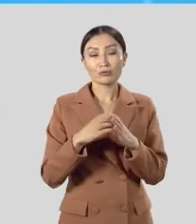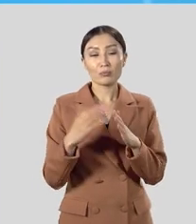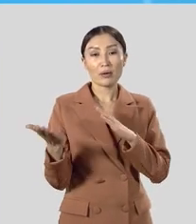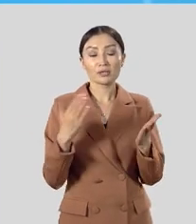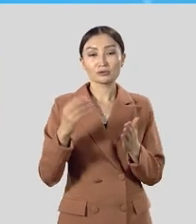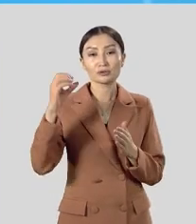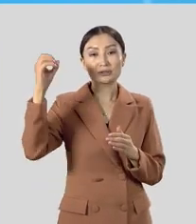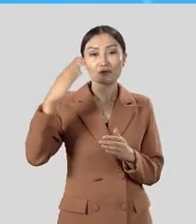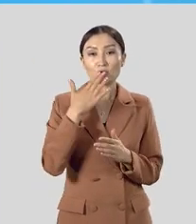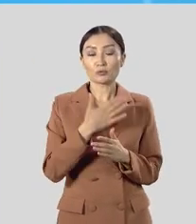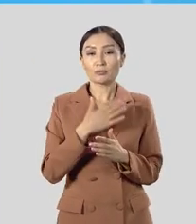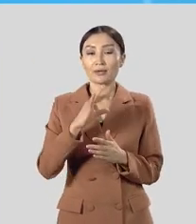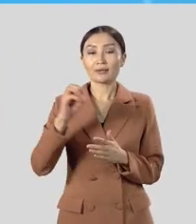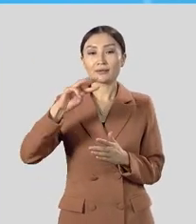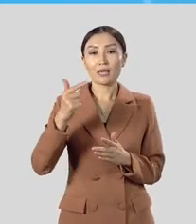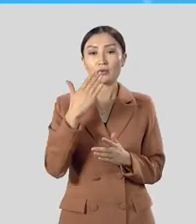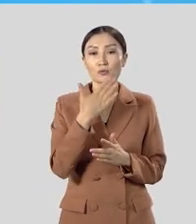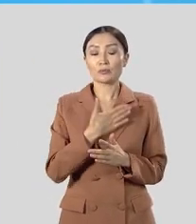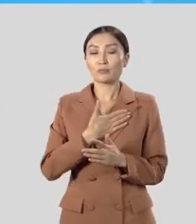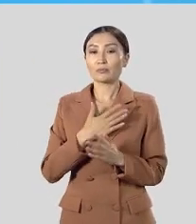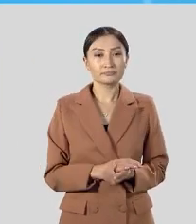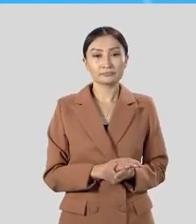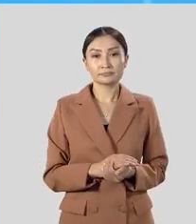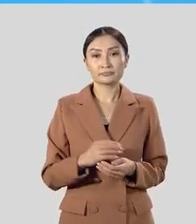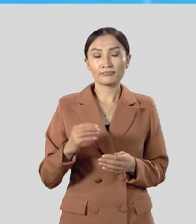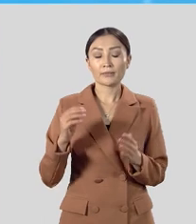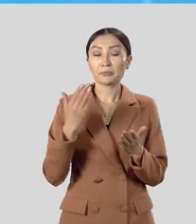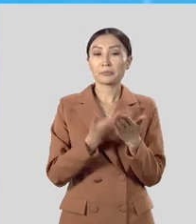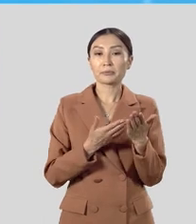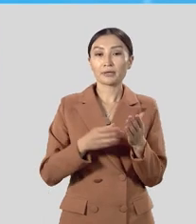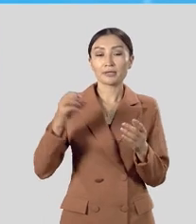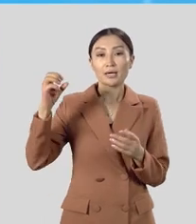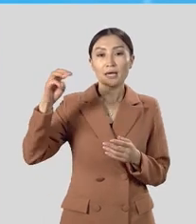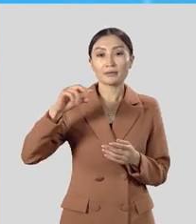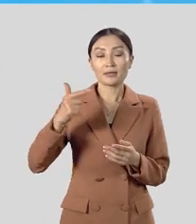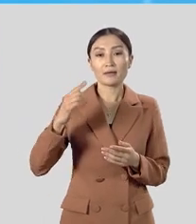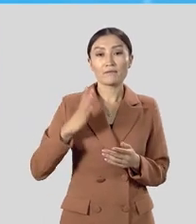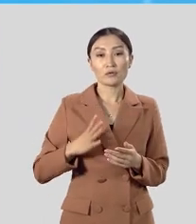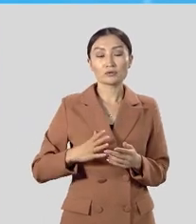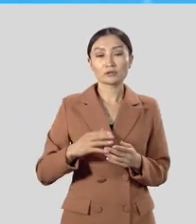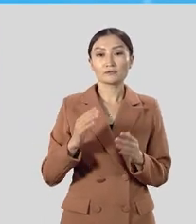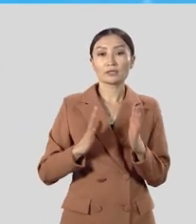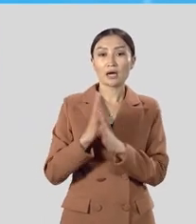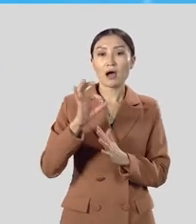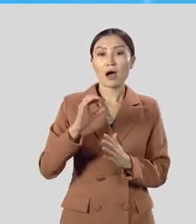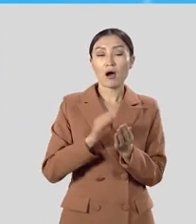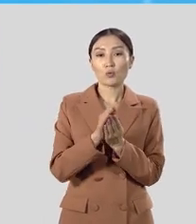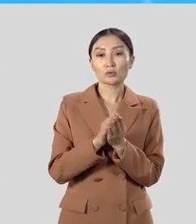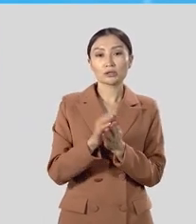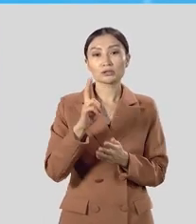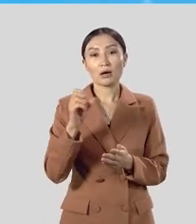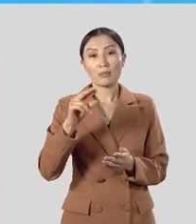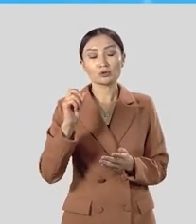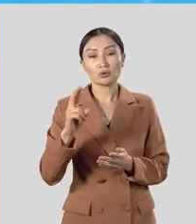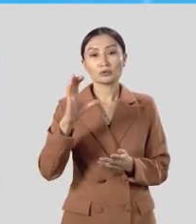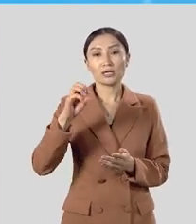между светолюбивыми и тенелюбивыми растениями. Примеры теневыносливых растений – огурец, кабачок,